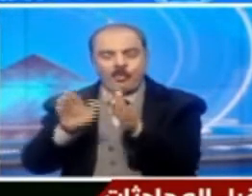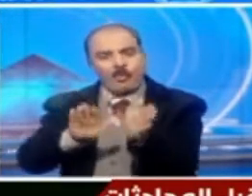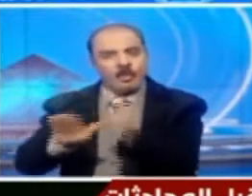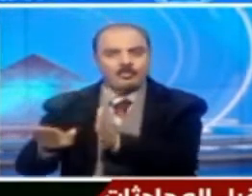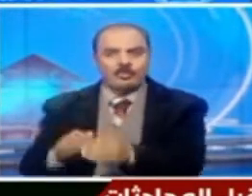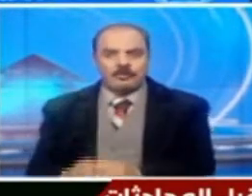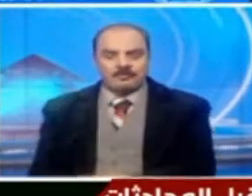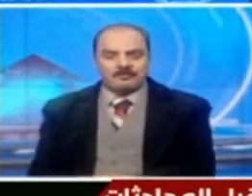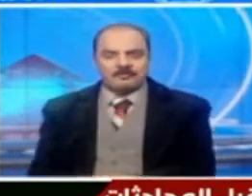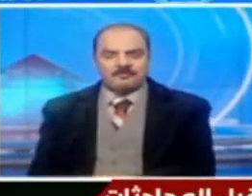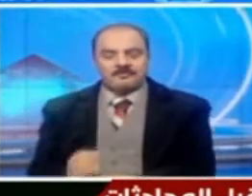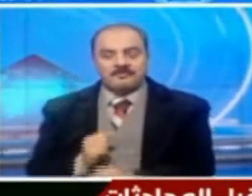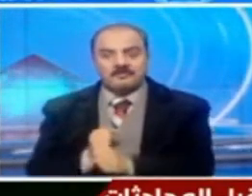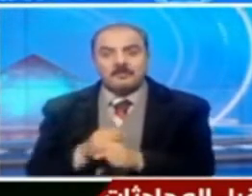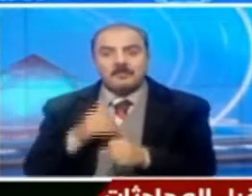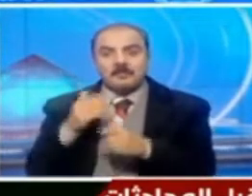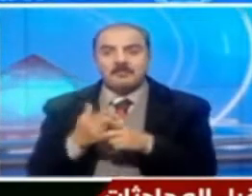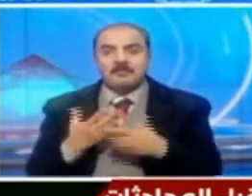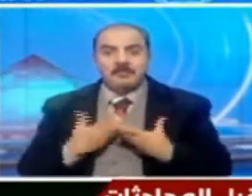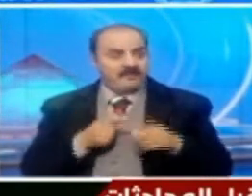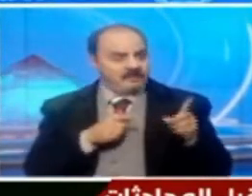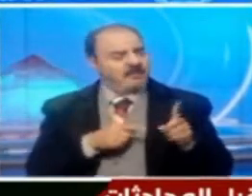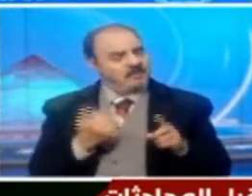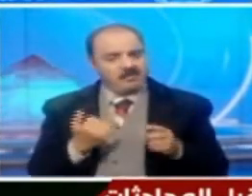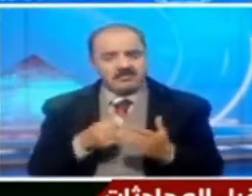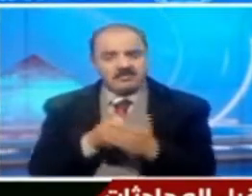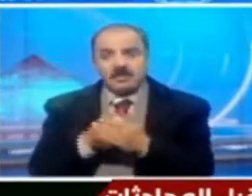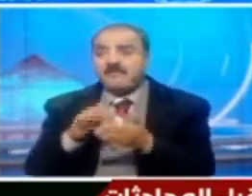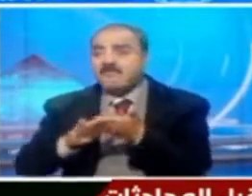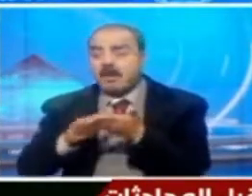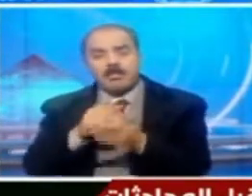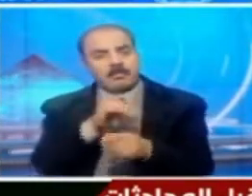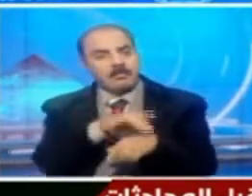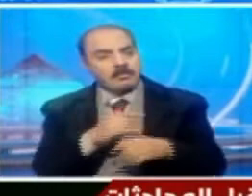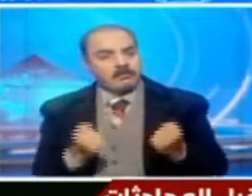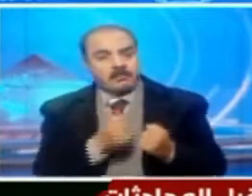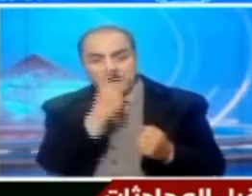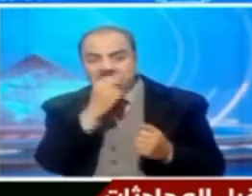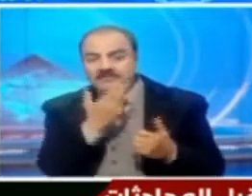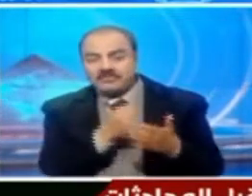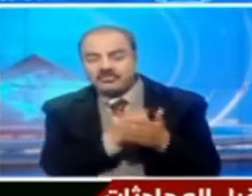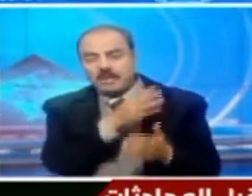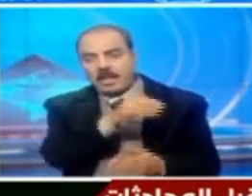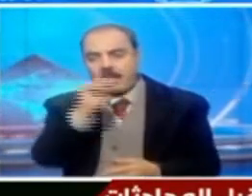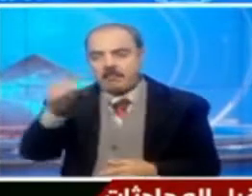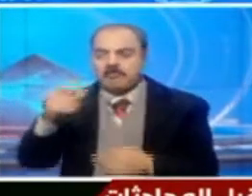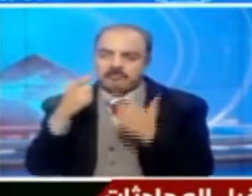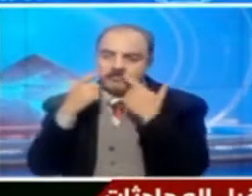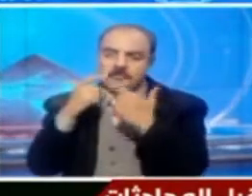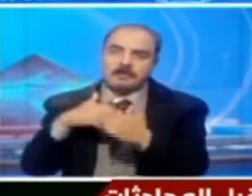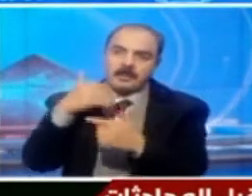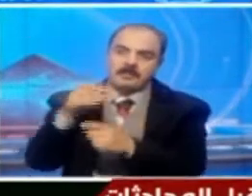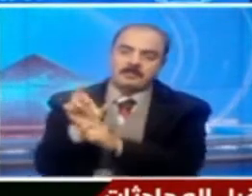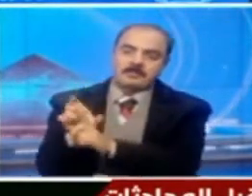بحيث انه نقدر نوفر هذا التخصص اللي هيبقى مسؤول عن وحدات الرعايه الاساسيه في التامين الصحي